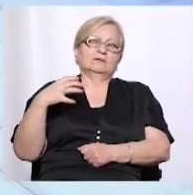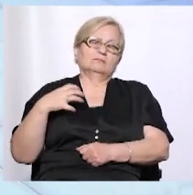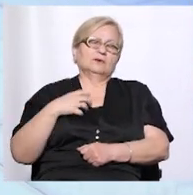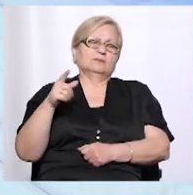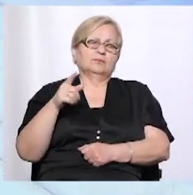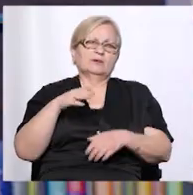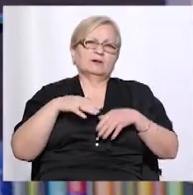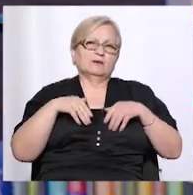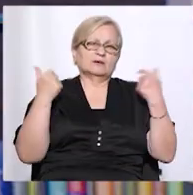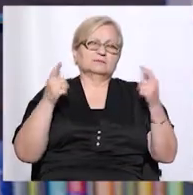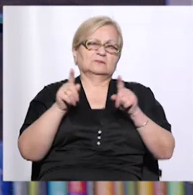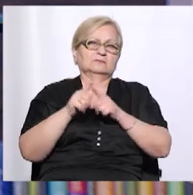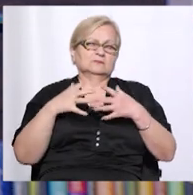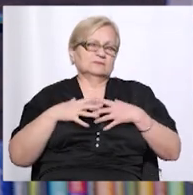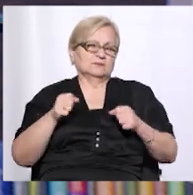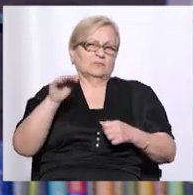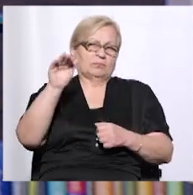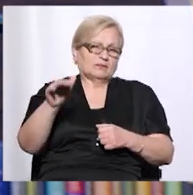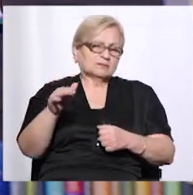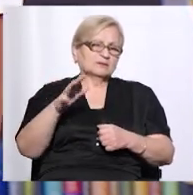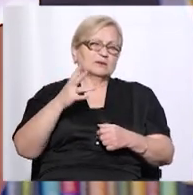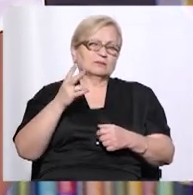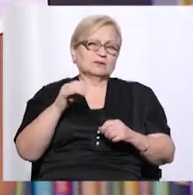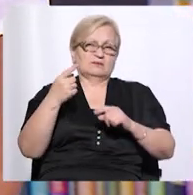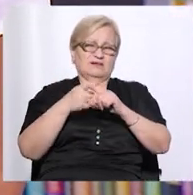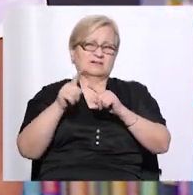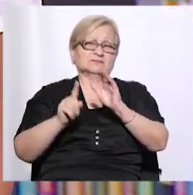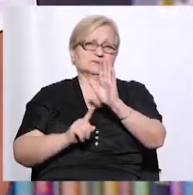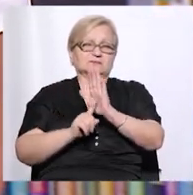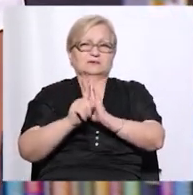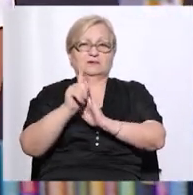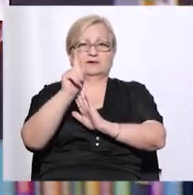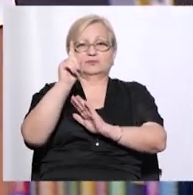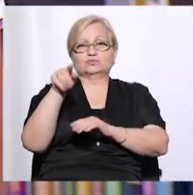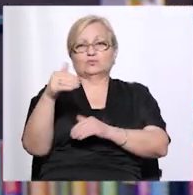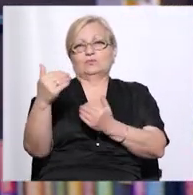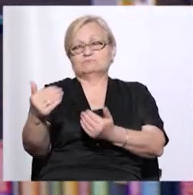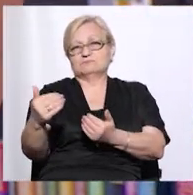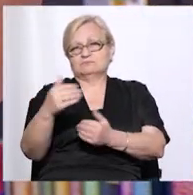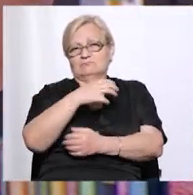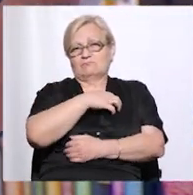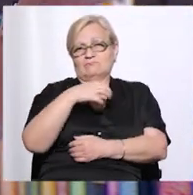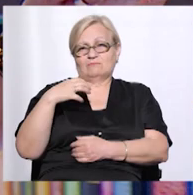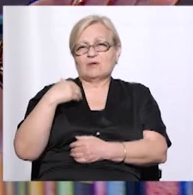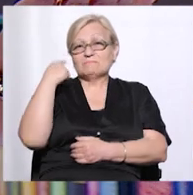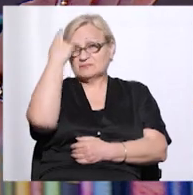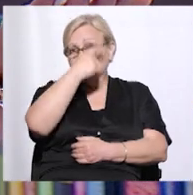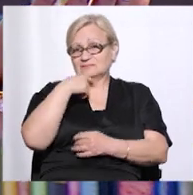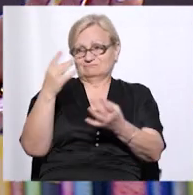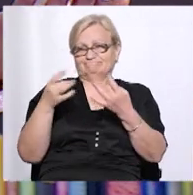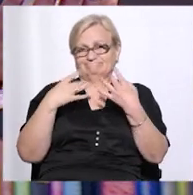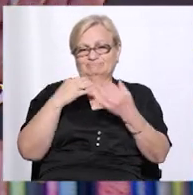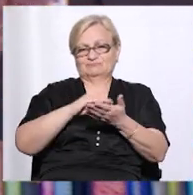ყოფნას ნატრობდა გიორგი. აი ასეთ იწყებს გიორგის პორტრეტის ხატვას და გიორგი, ნუ რა თქმა უნდა, რომანის